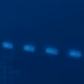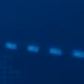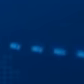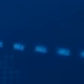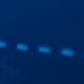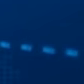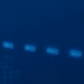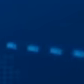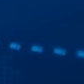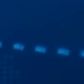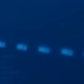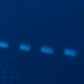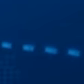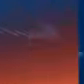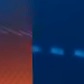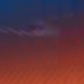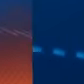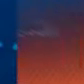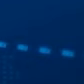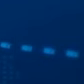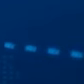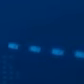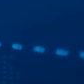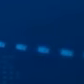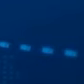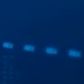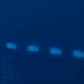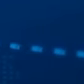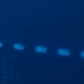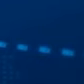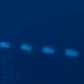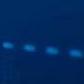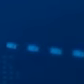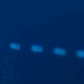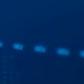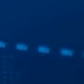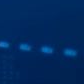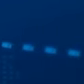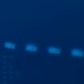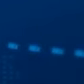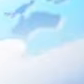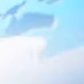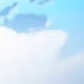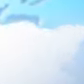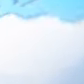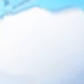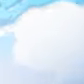рубль 5 тенге 33 тиена. Китайский юань 52 тенге 34 тиена.